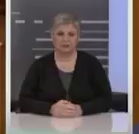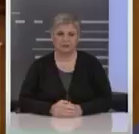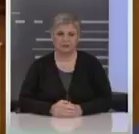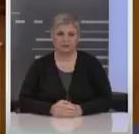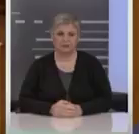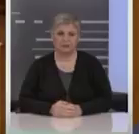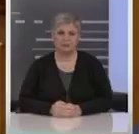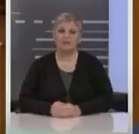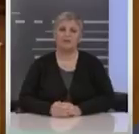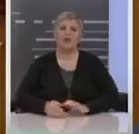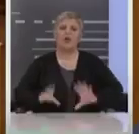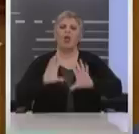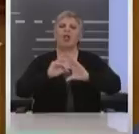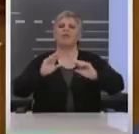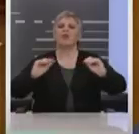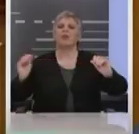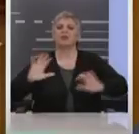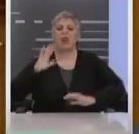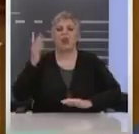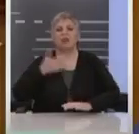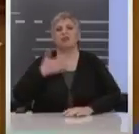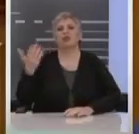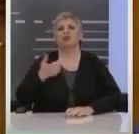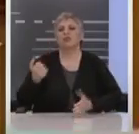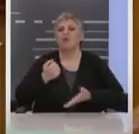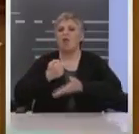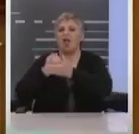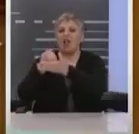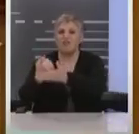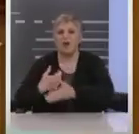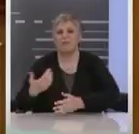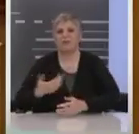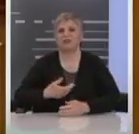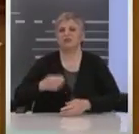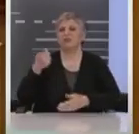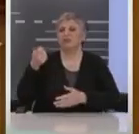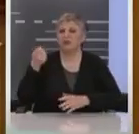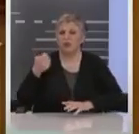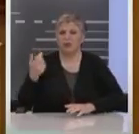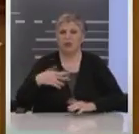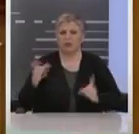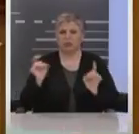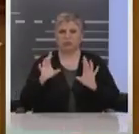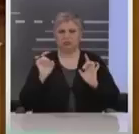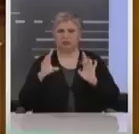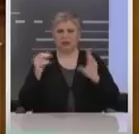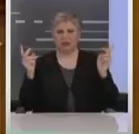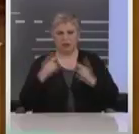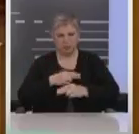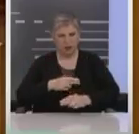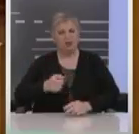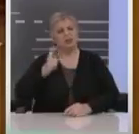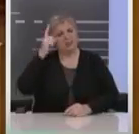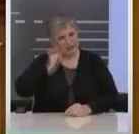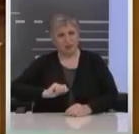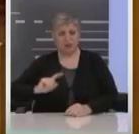σε συντάξεις και σε εφάπαξ. Ενώ γνωρίζετε πολύ καλά ότι όχι μόνο έχουμε προχωρήσει σε